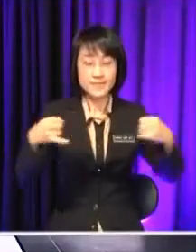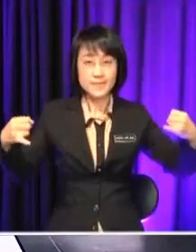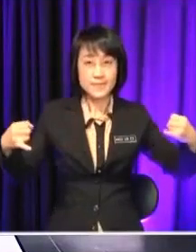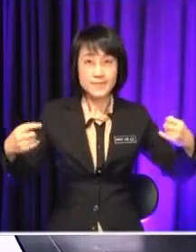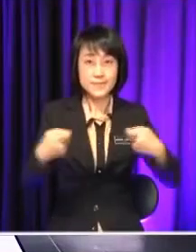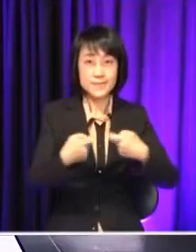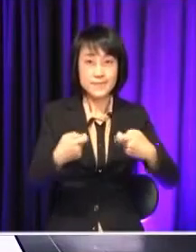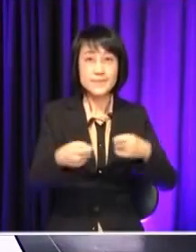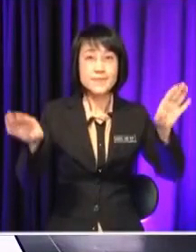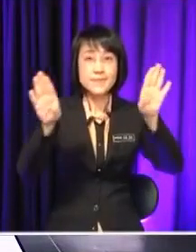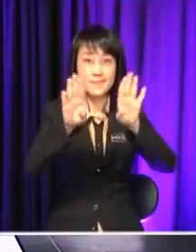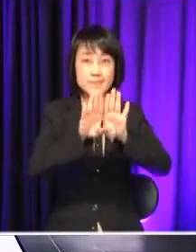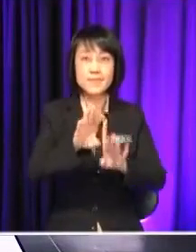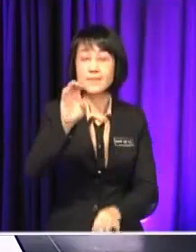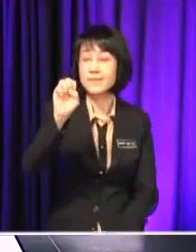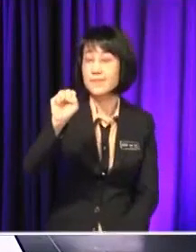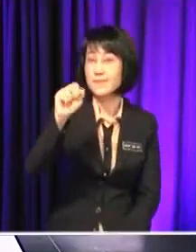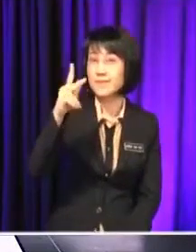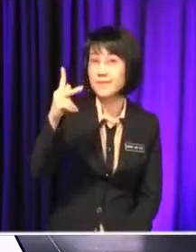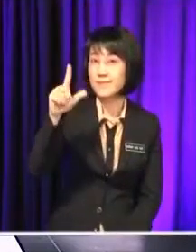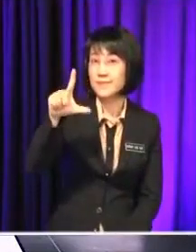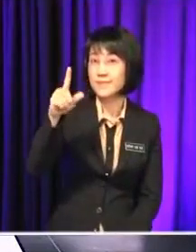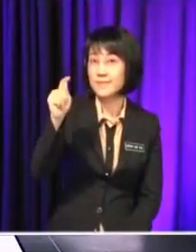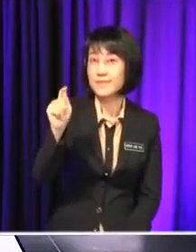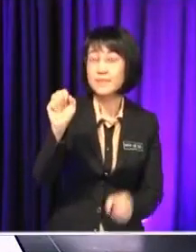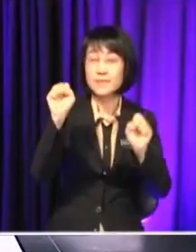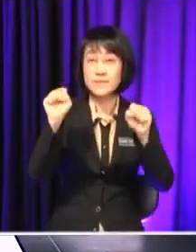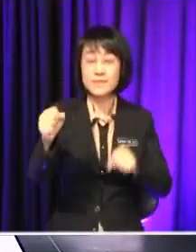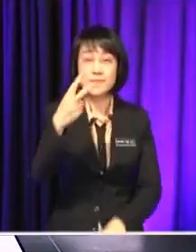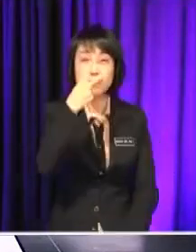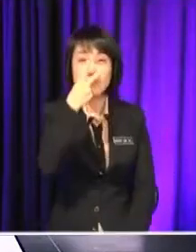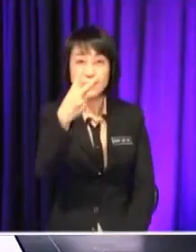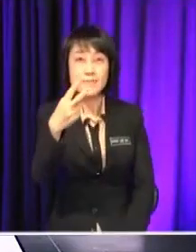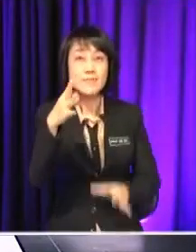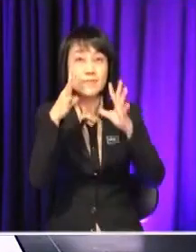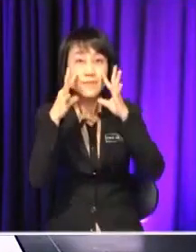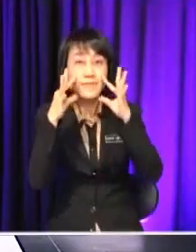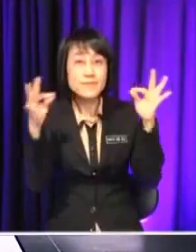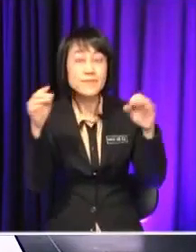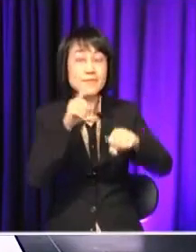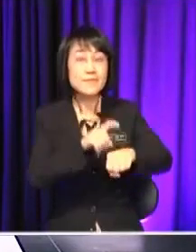Iya betul betul baru boleh pantau sama nih macam mana dekat rumah tapi